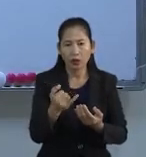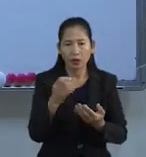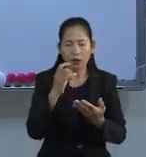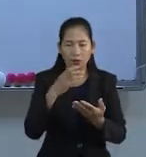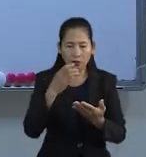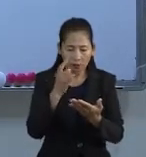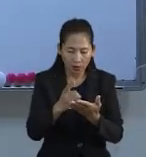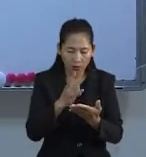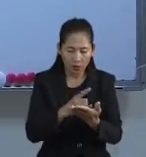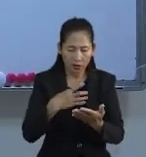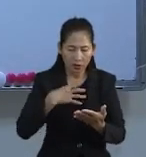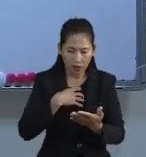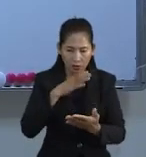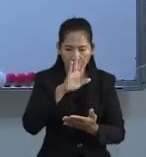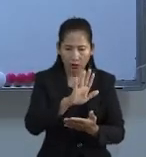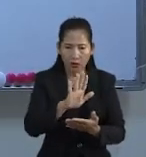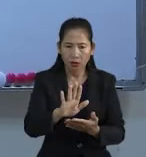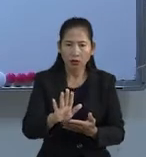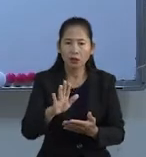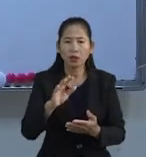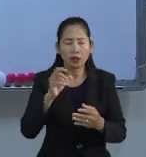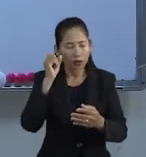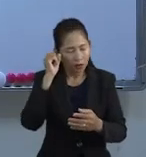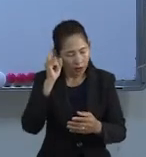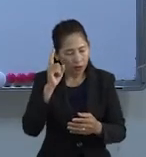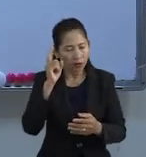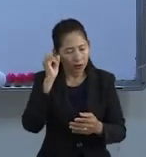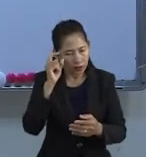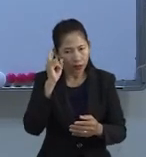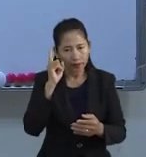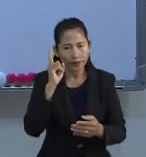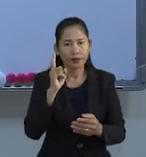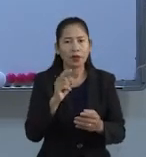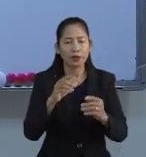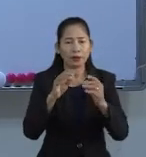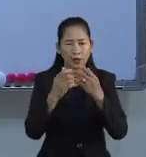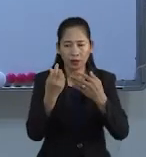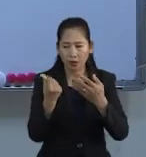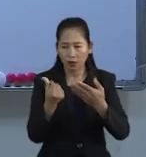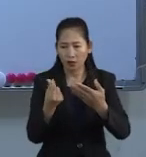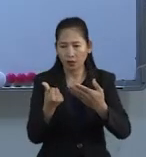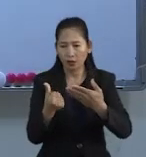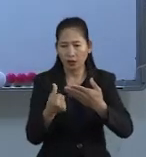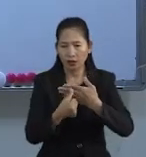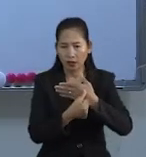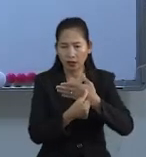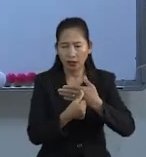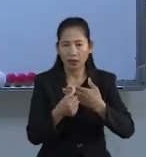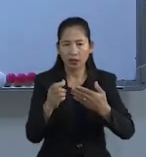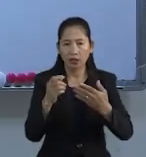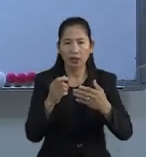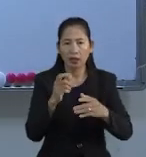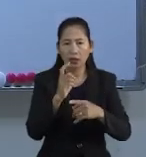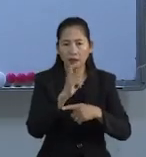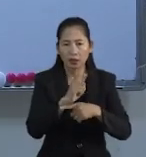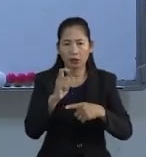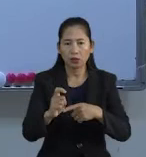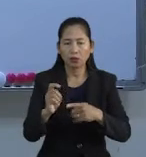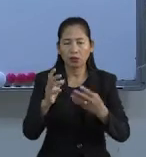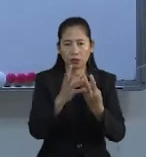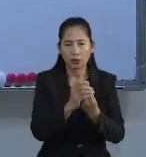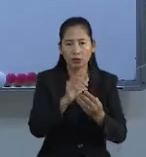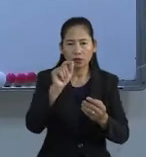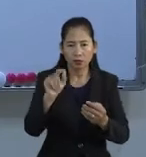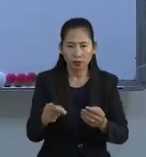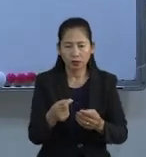chọn ở con nè school đắng bí tầm lại lê tam tung rồi bó chùm luôn